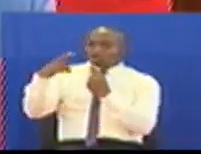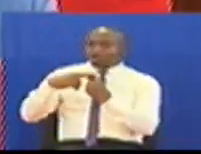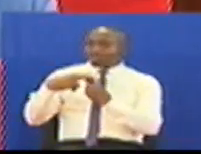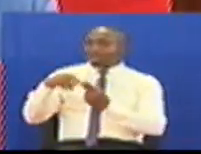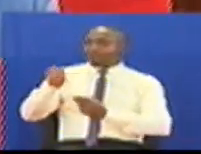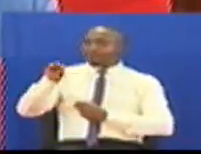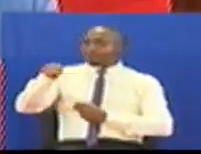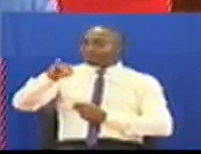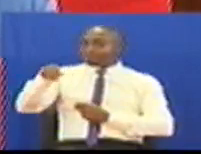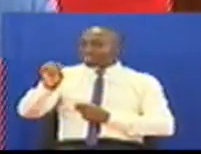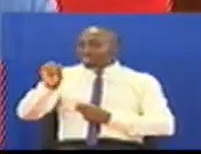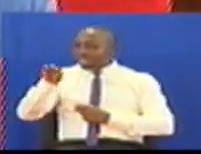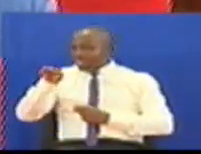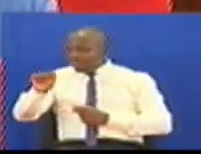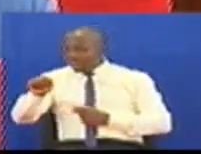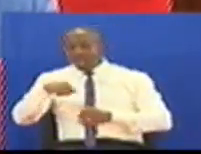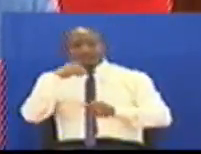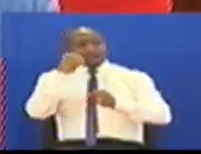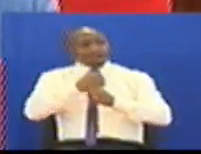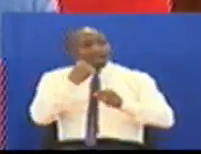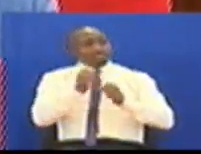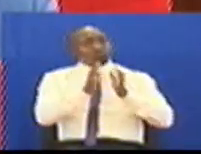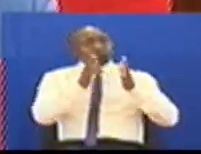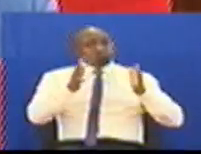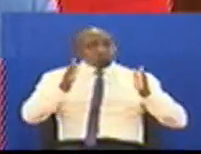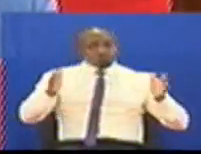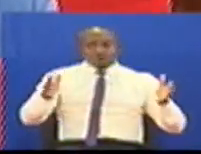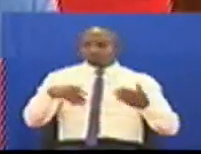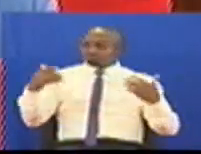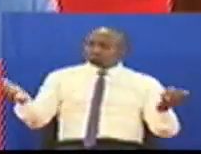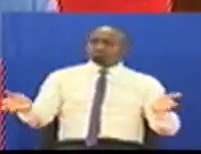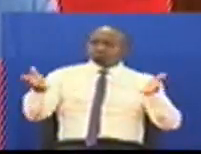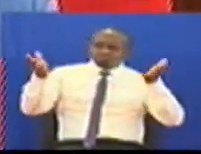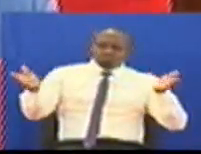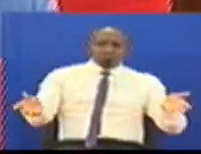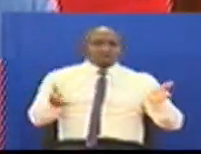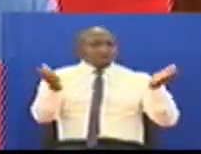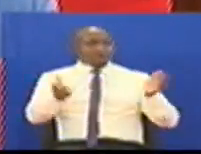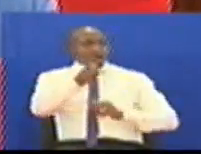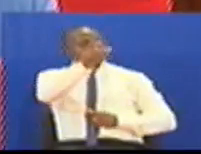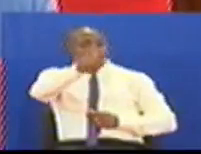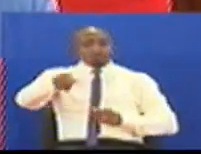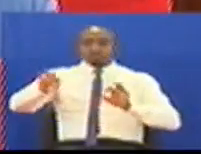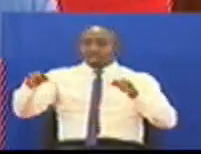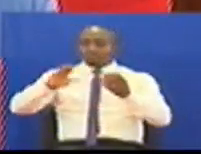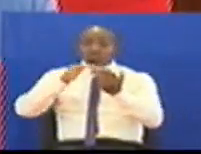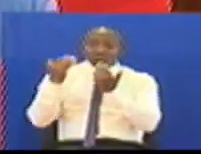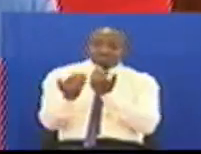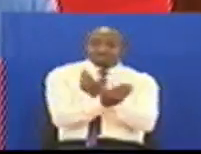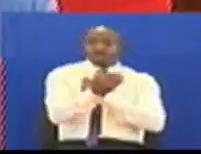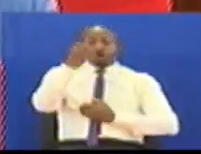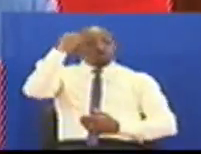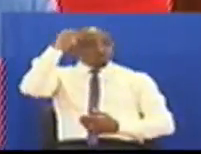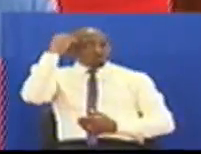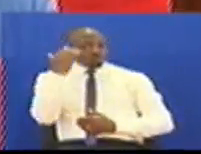Mjema ambao wamekuwa wakifanya kazi kubwa kwa ajili ya uhamasishaji wa watu jinsi gani ya kujikinga na ugonjwa.